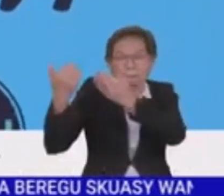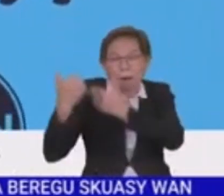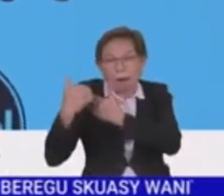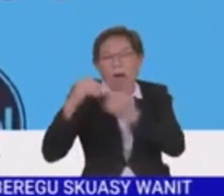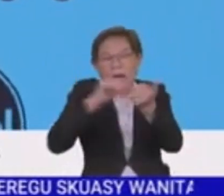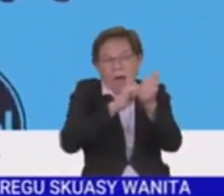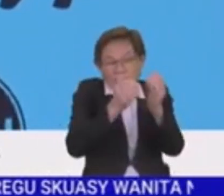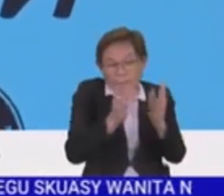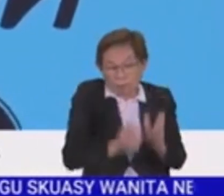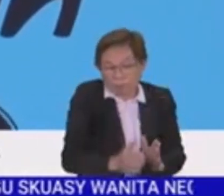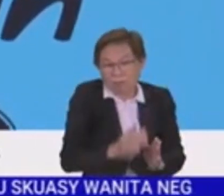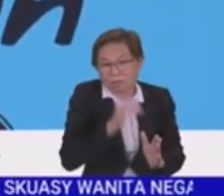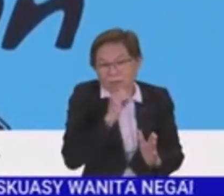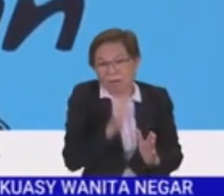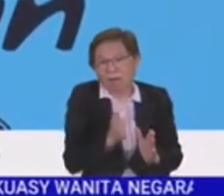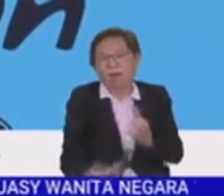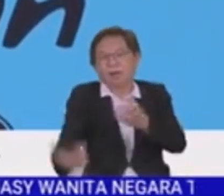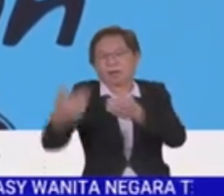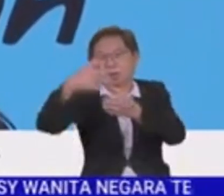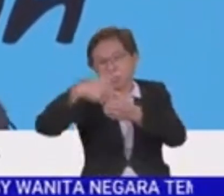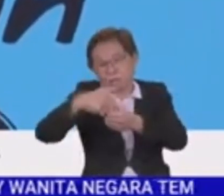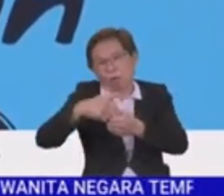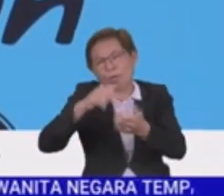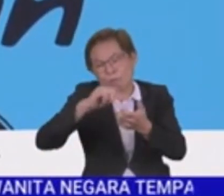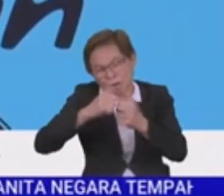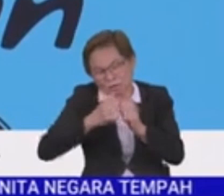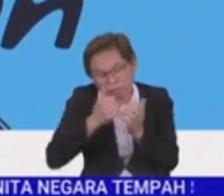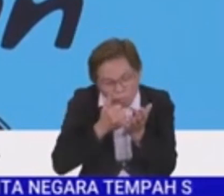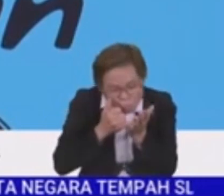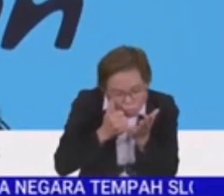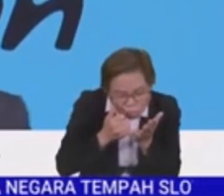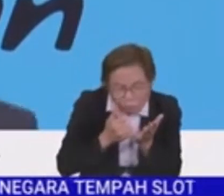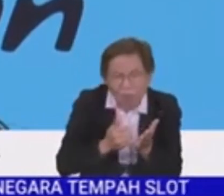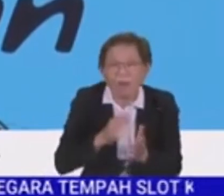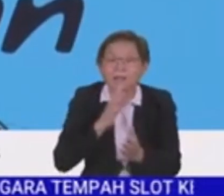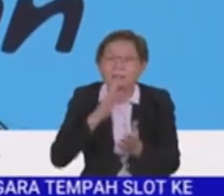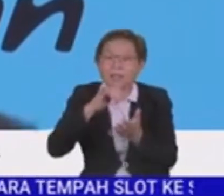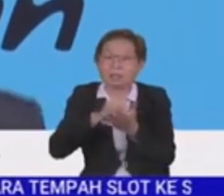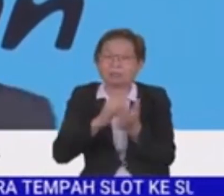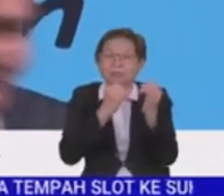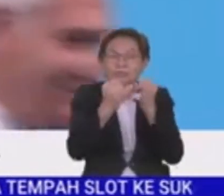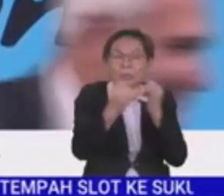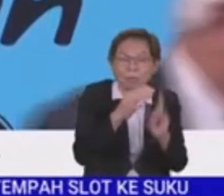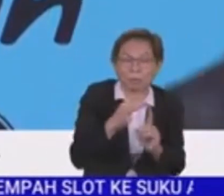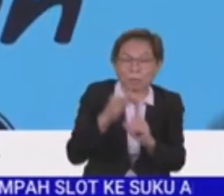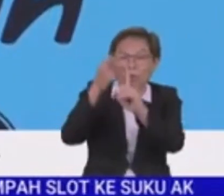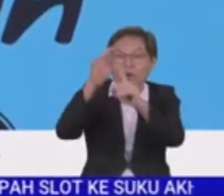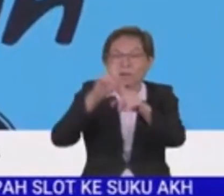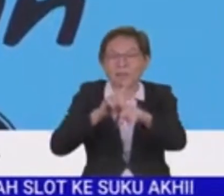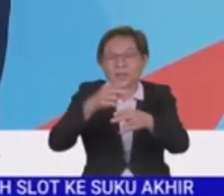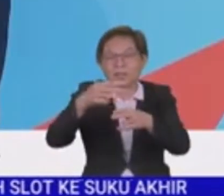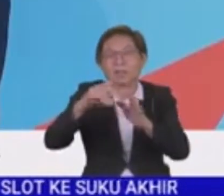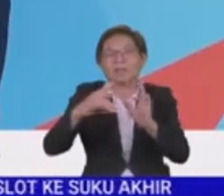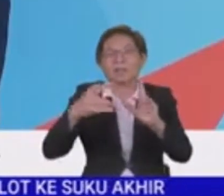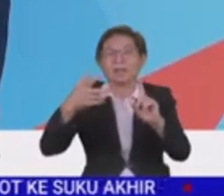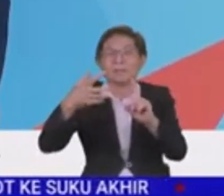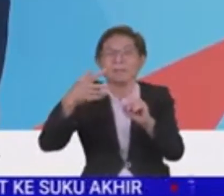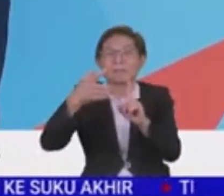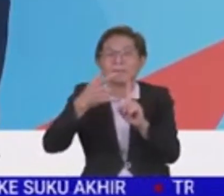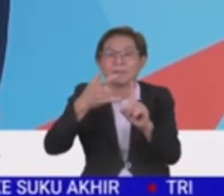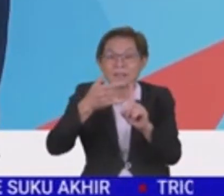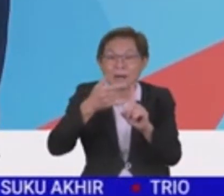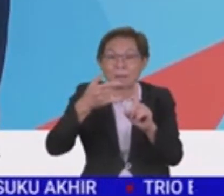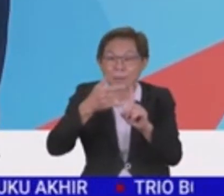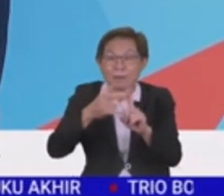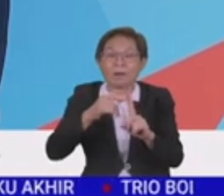netizen care tidak lagi terbalik dengan masalah yang sama bila berkata demikian ketika temubual eksklusif di bernama radio semalam